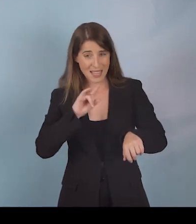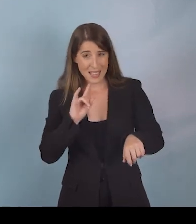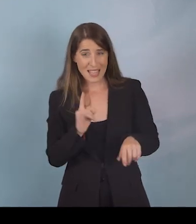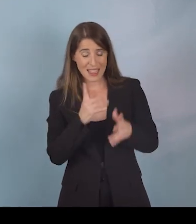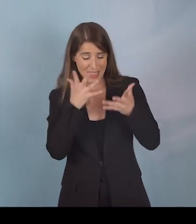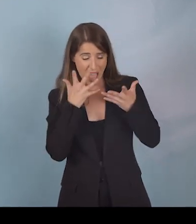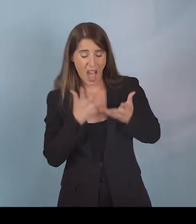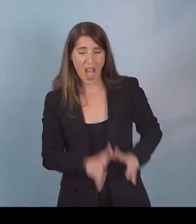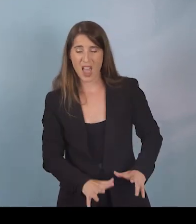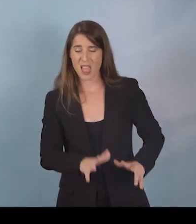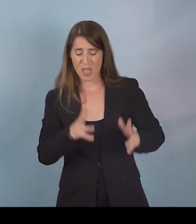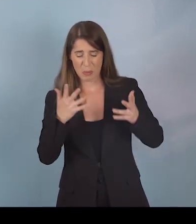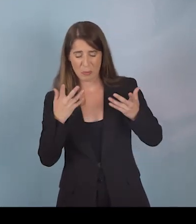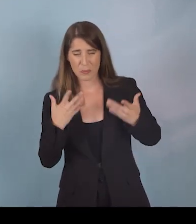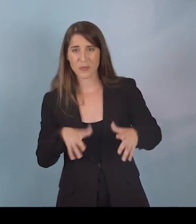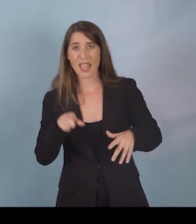για ανθρώπους.